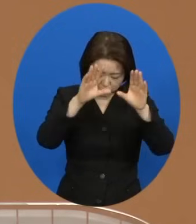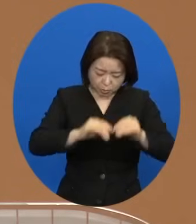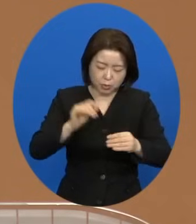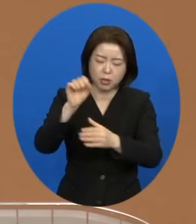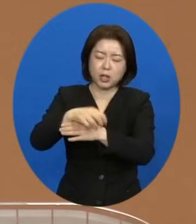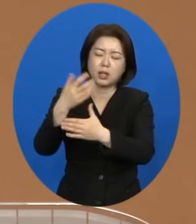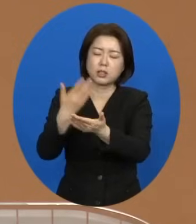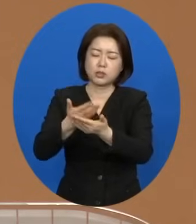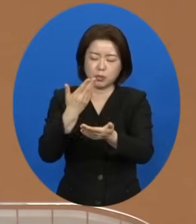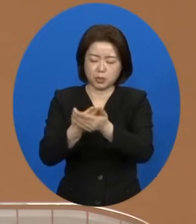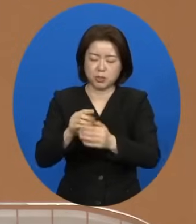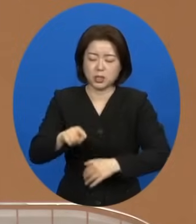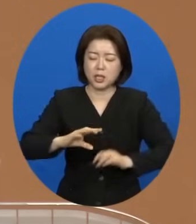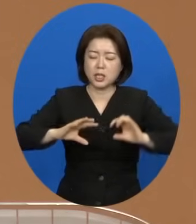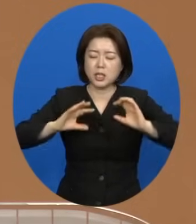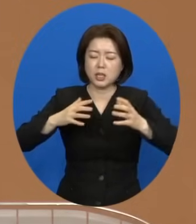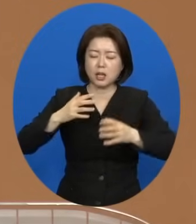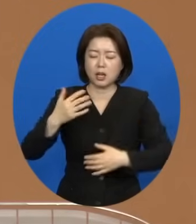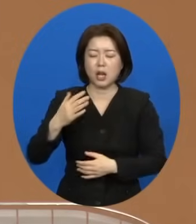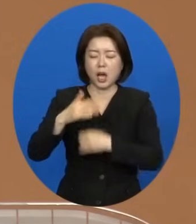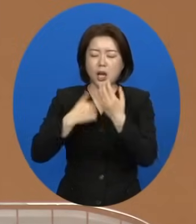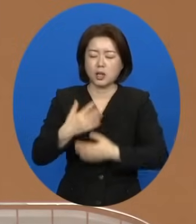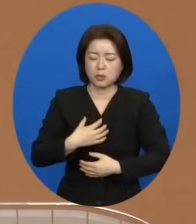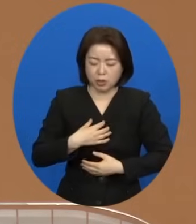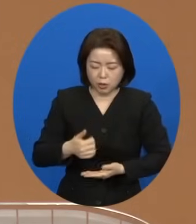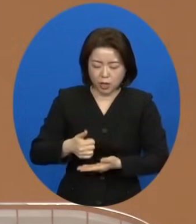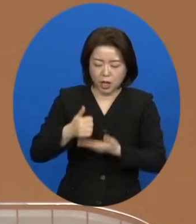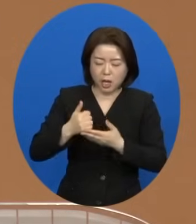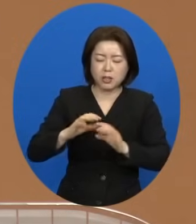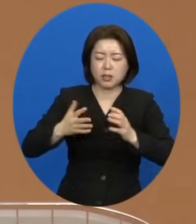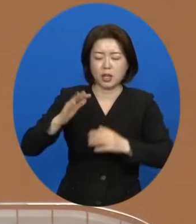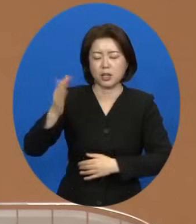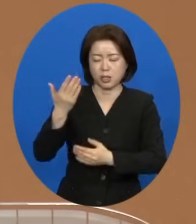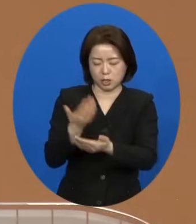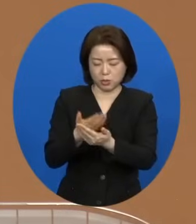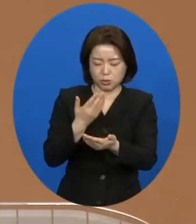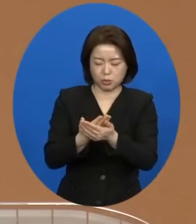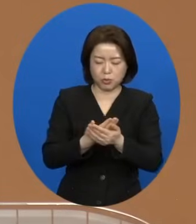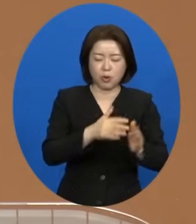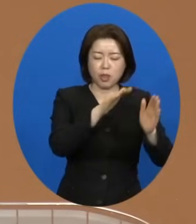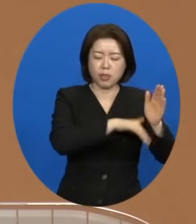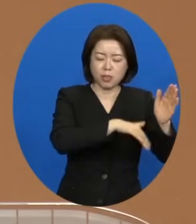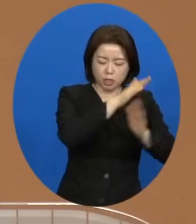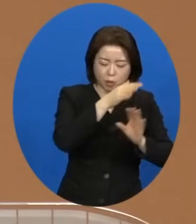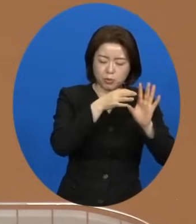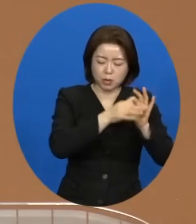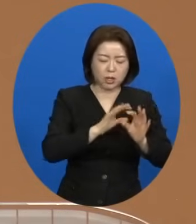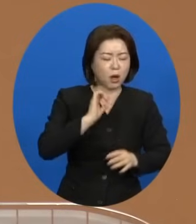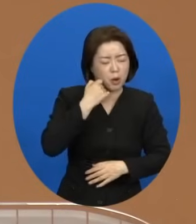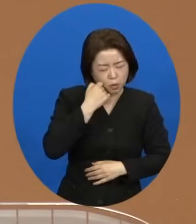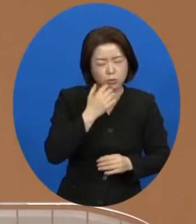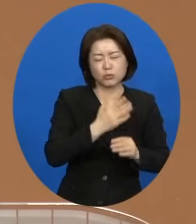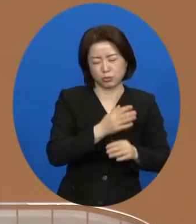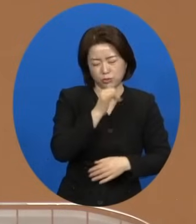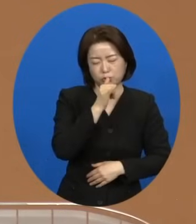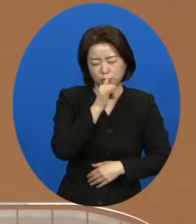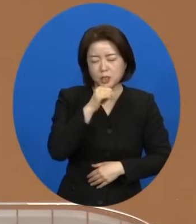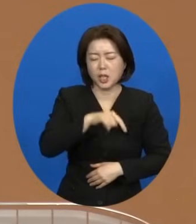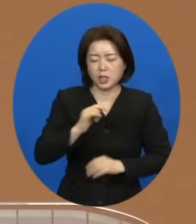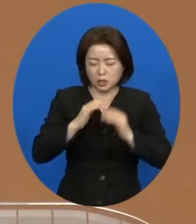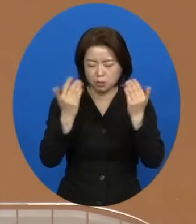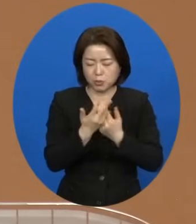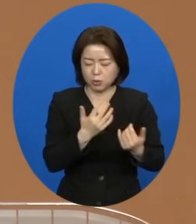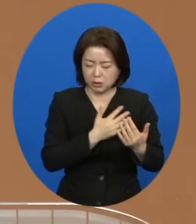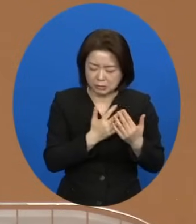주시옵소서이 나라가 하나님을 경외하는 진정한 나라가 되게 하시고 하나님 남북간의 관계가 참 어려운 가운데 있습니다 주여 하나님이 모든